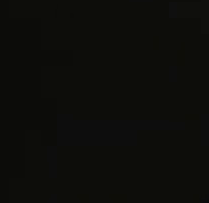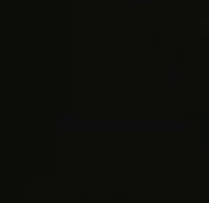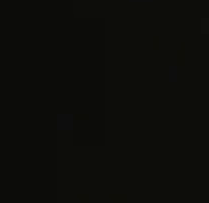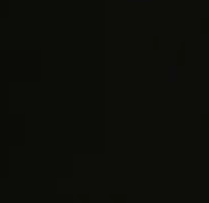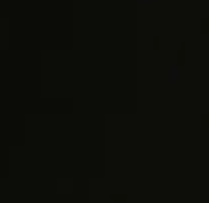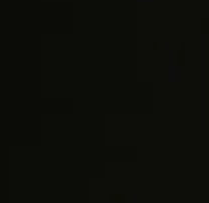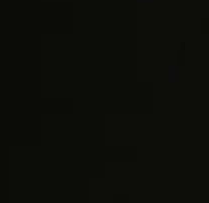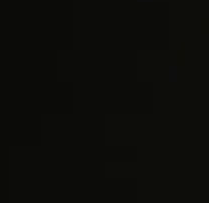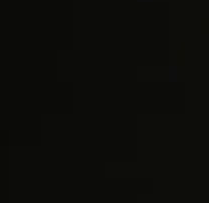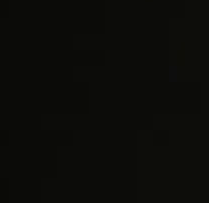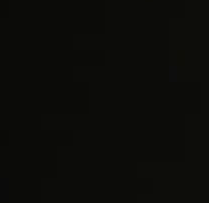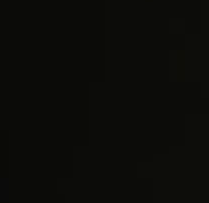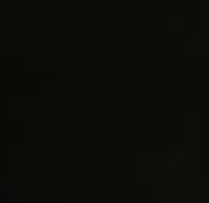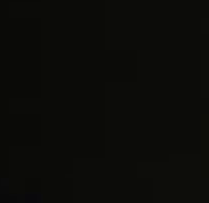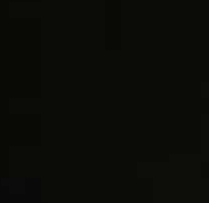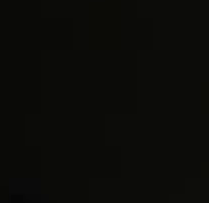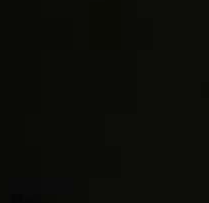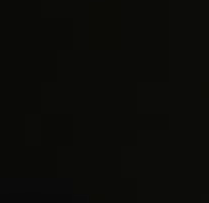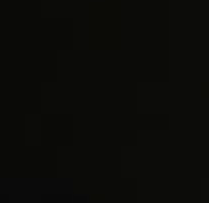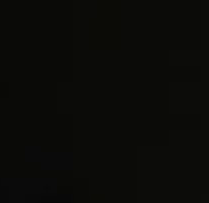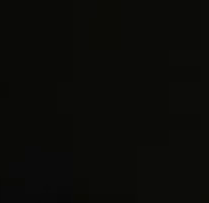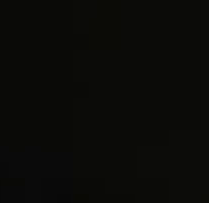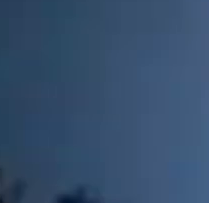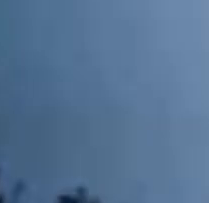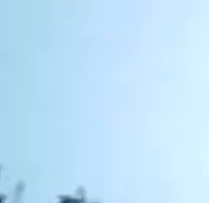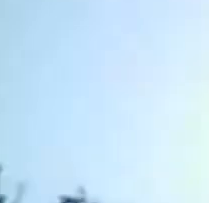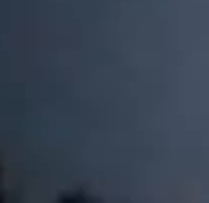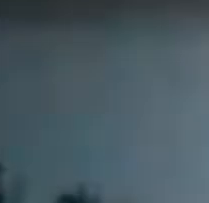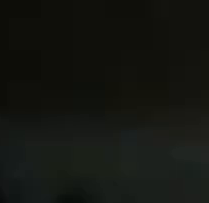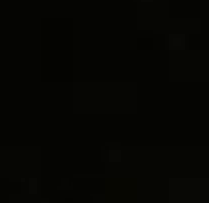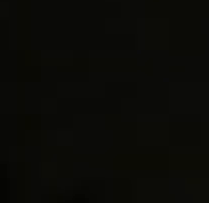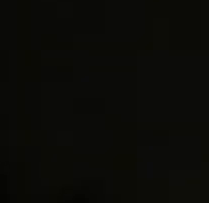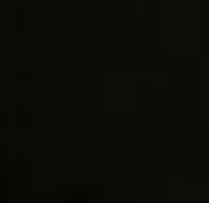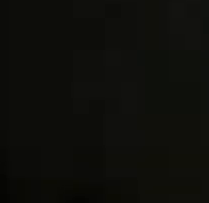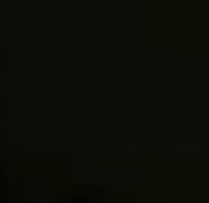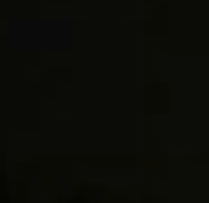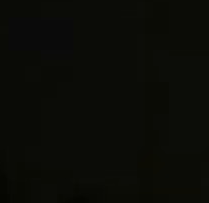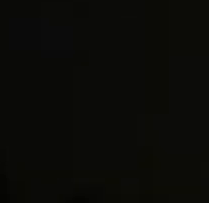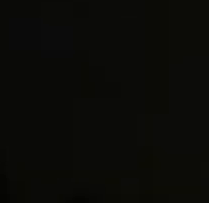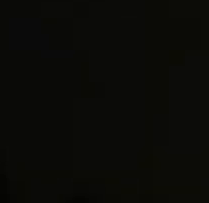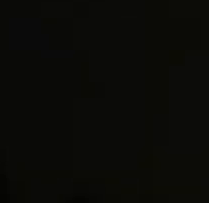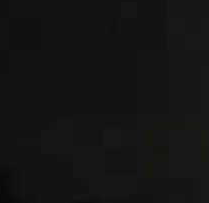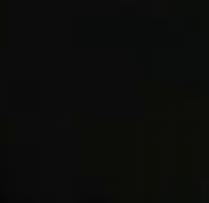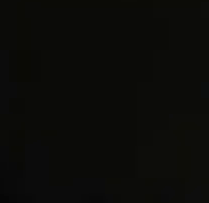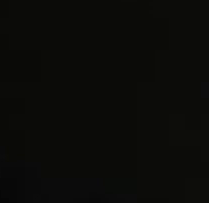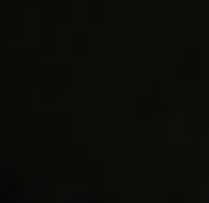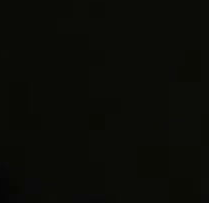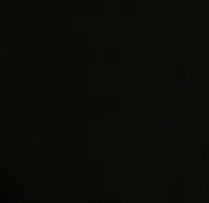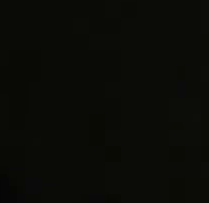και τα βίντεο που έχει καταγράψει το trikalaola.gr τις στιγμές που οι κεραυνοί έκαναν τη νύχτα μέρα στα Τρίκαλα.